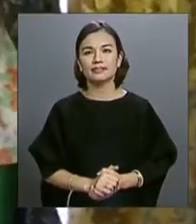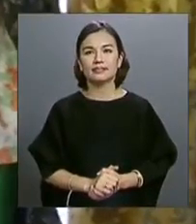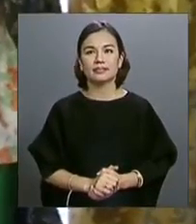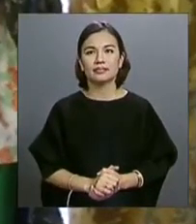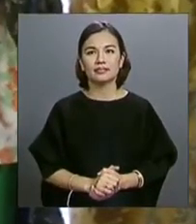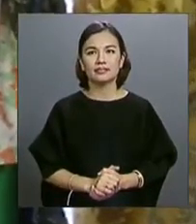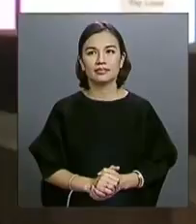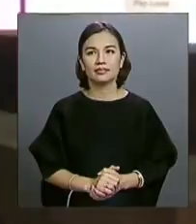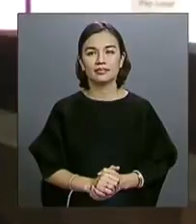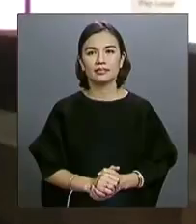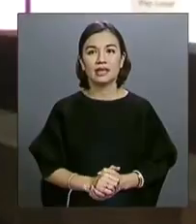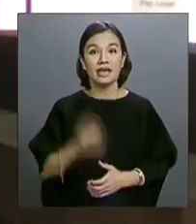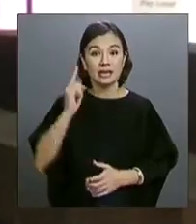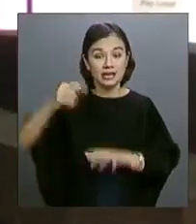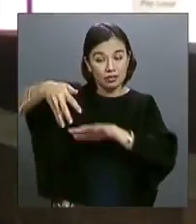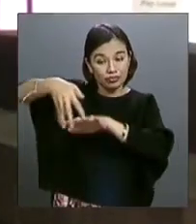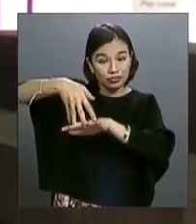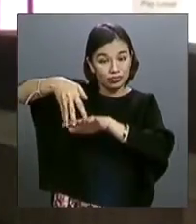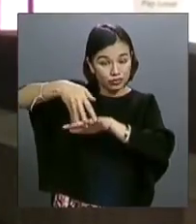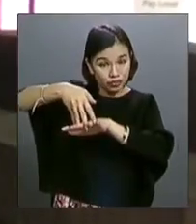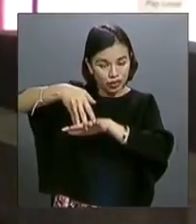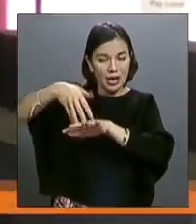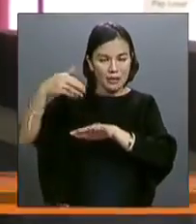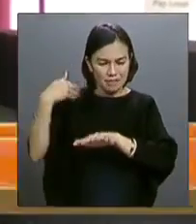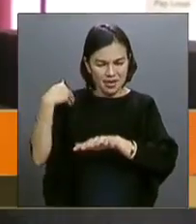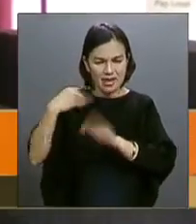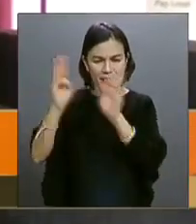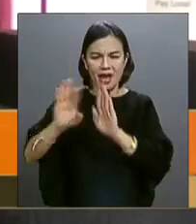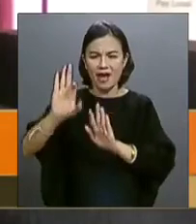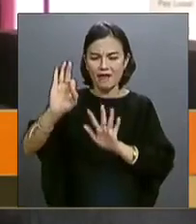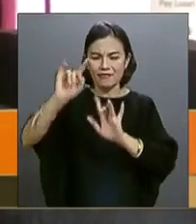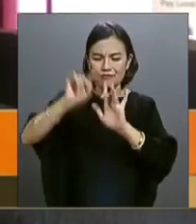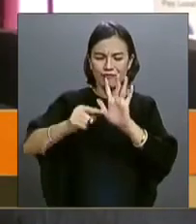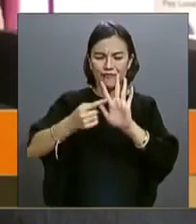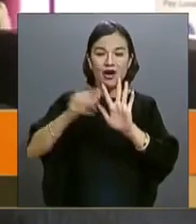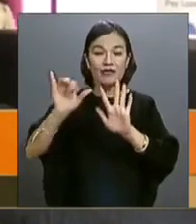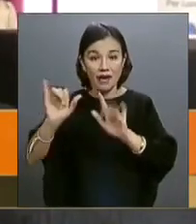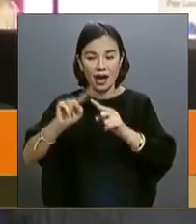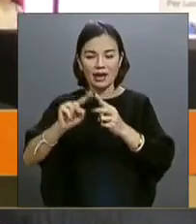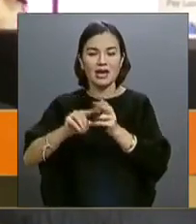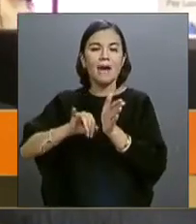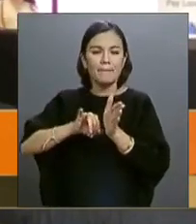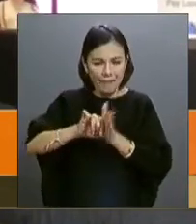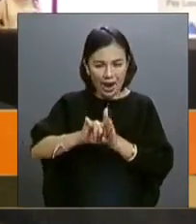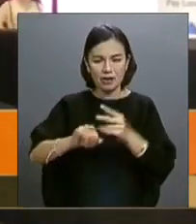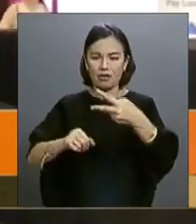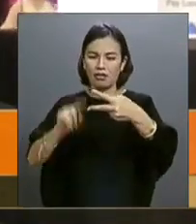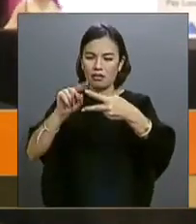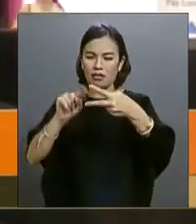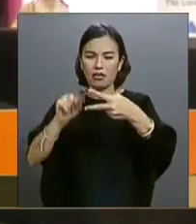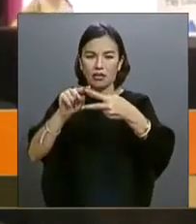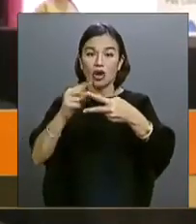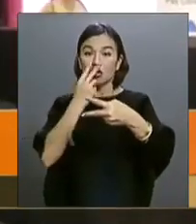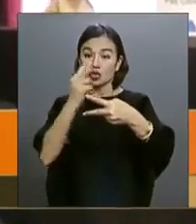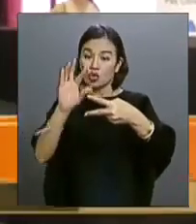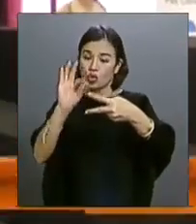ผ้าทอเนี่ยมันมีทั้งผ้าฝ้าแล้วก็เป็นผ้าไหมเพราะฉะนั้นแล้วเนี่ยอันดับแรกเลยดูว่าคนคนนั้นเนี่ยชอบผ้าอะไรชอบผ้า